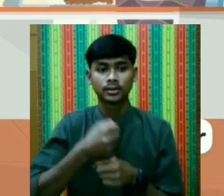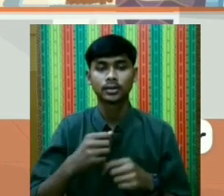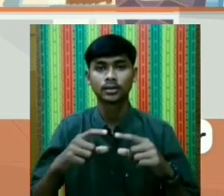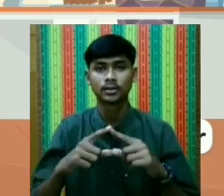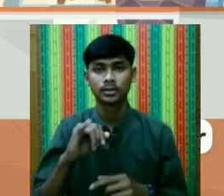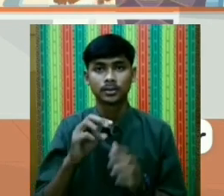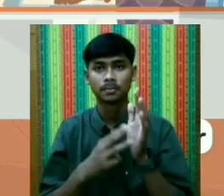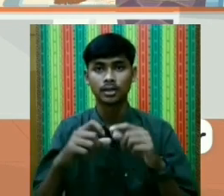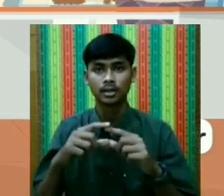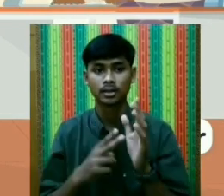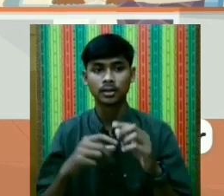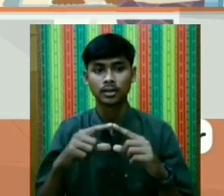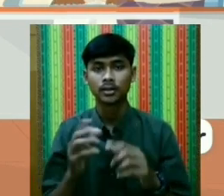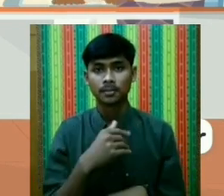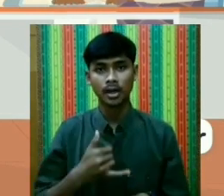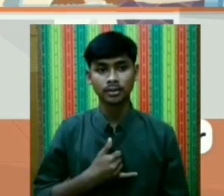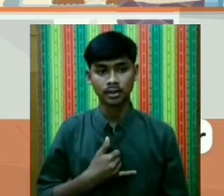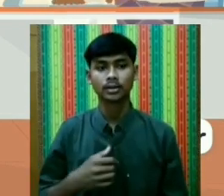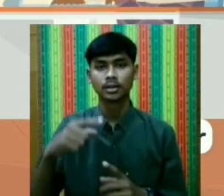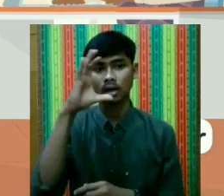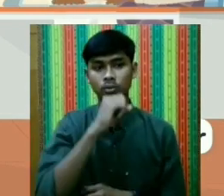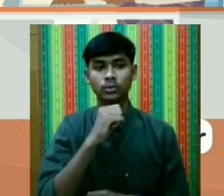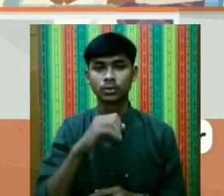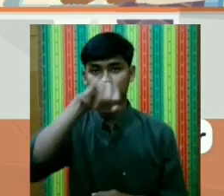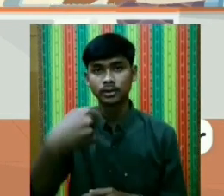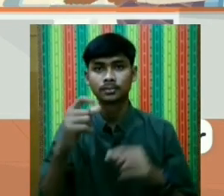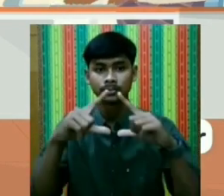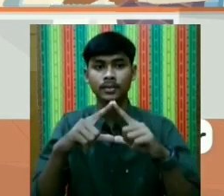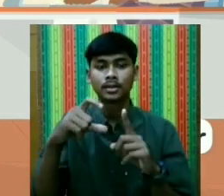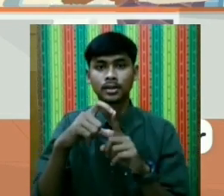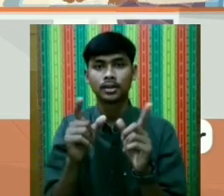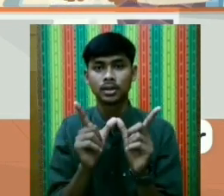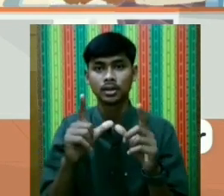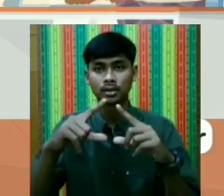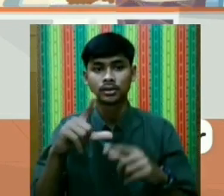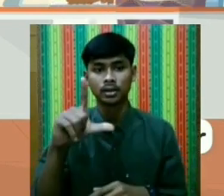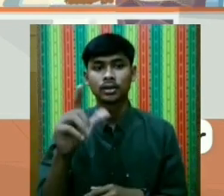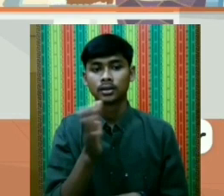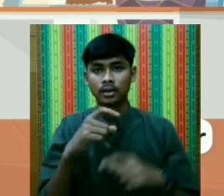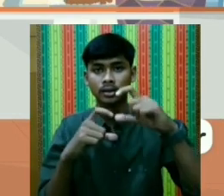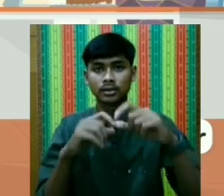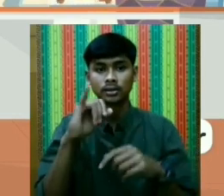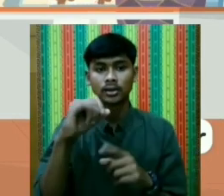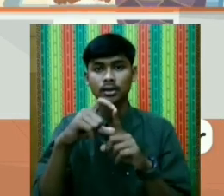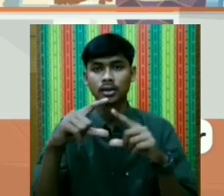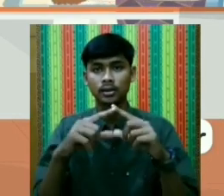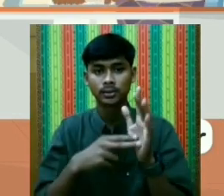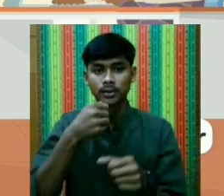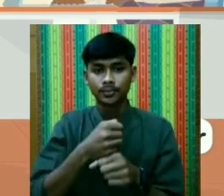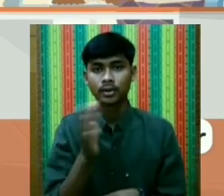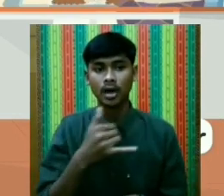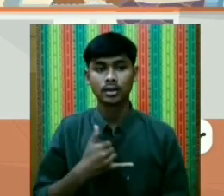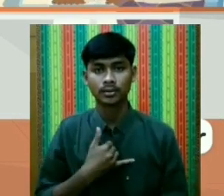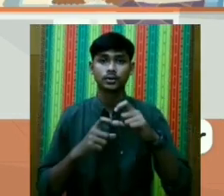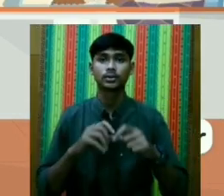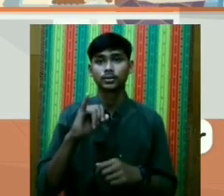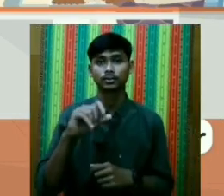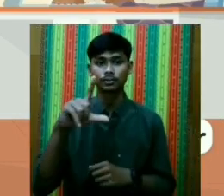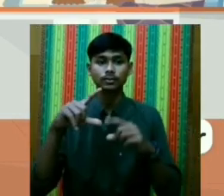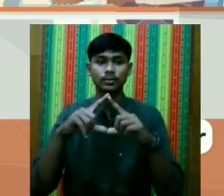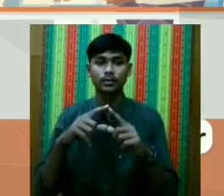data saksi demokrasi itulah informasi untuk uang yang punya kekurangan fisik badan